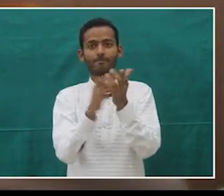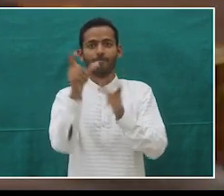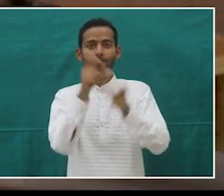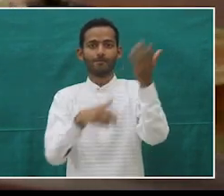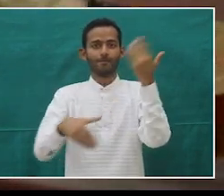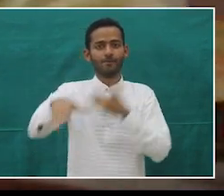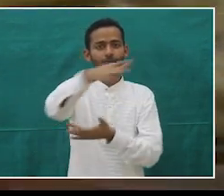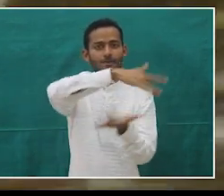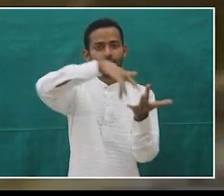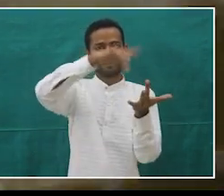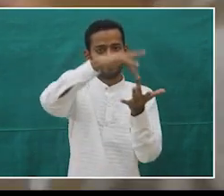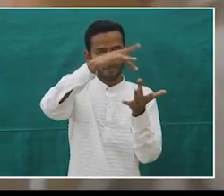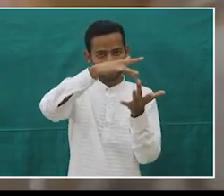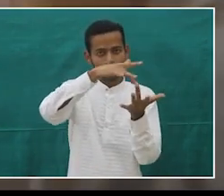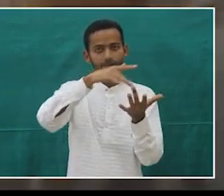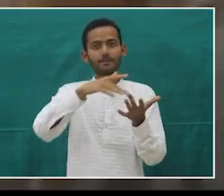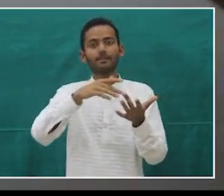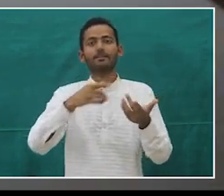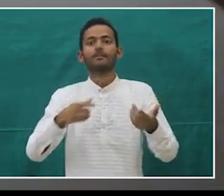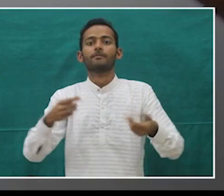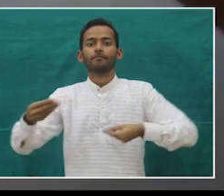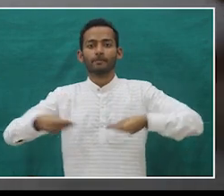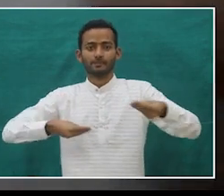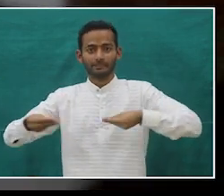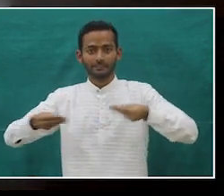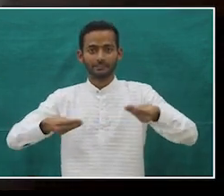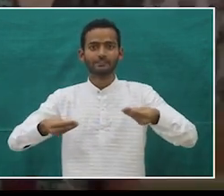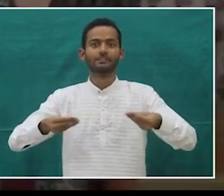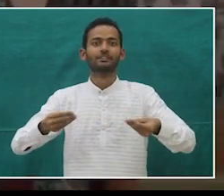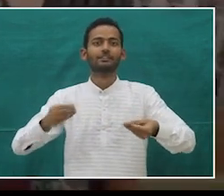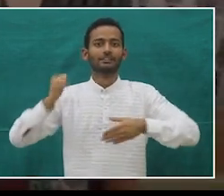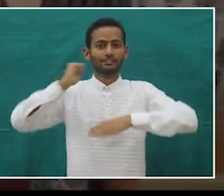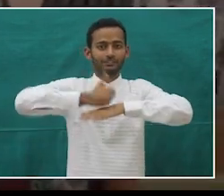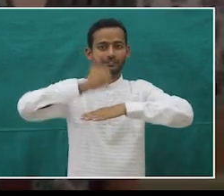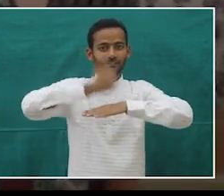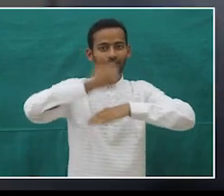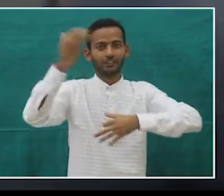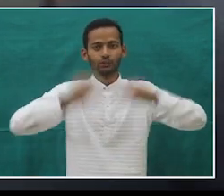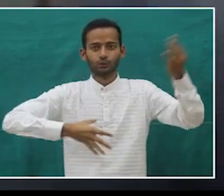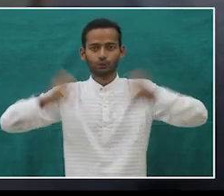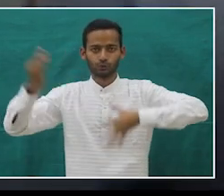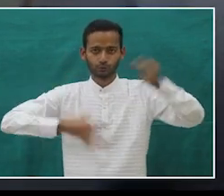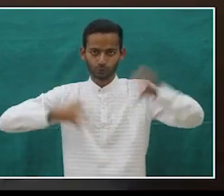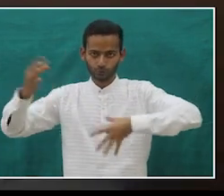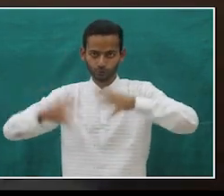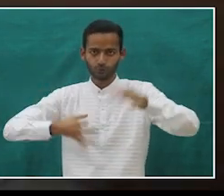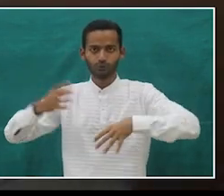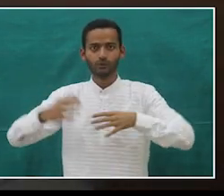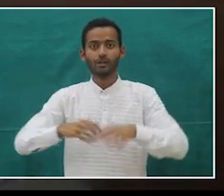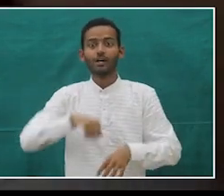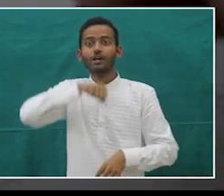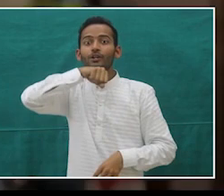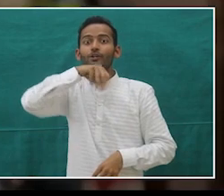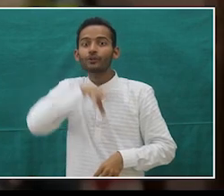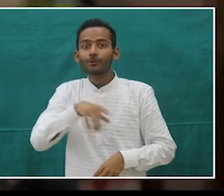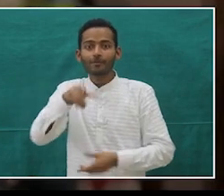के स्टार्टअप के लिए मुद्रा योजना के मध्य से आर्थिक मदद मिल रही है ताकि मध्य